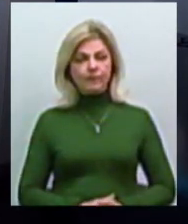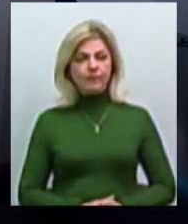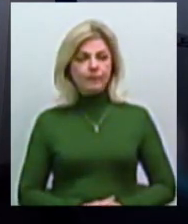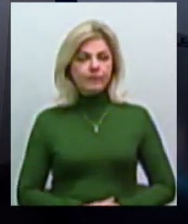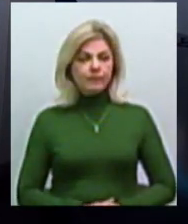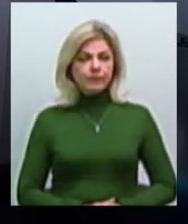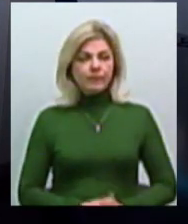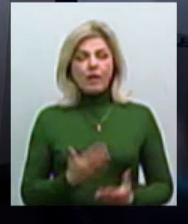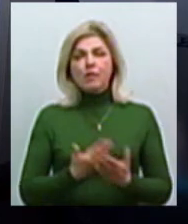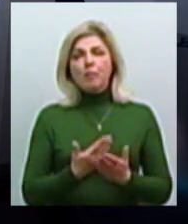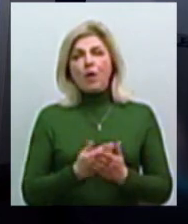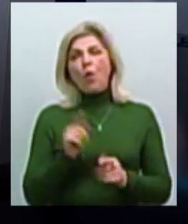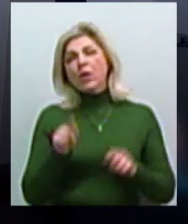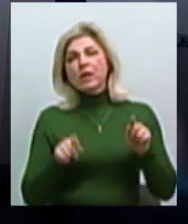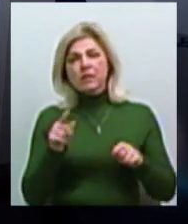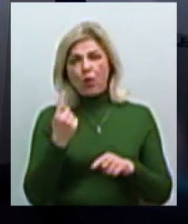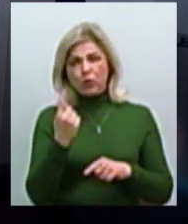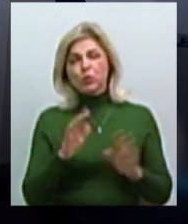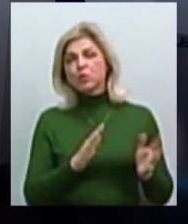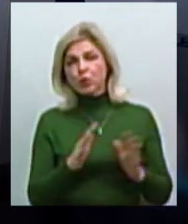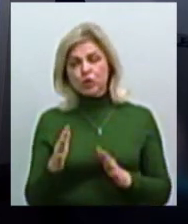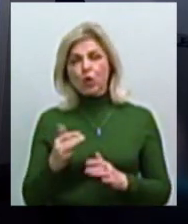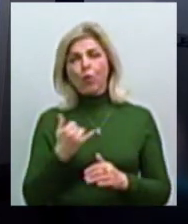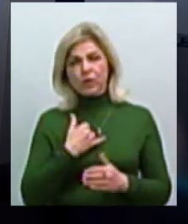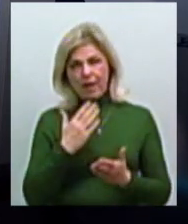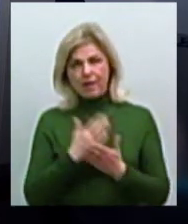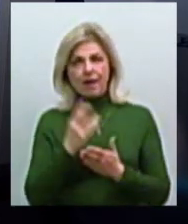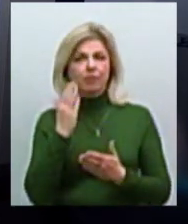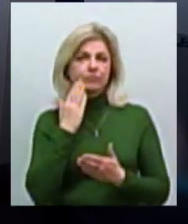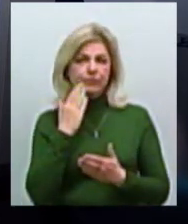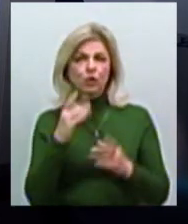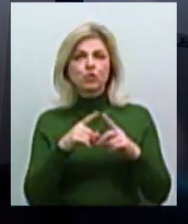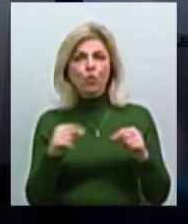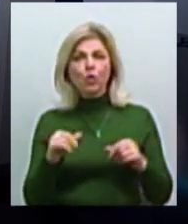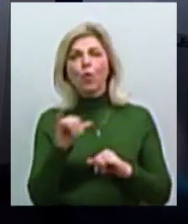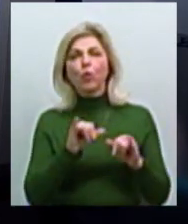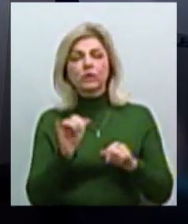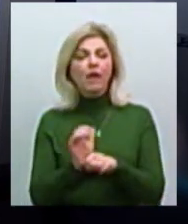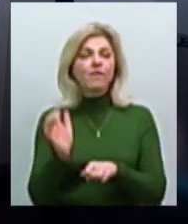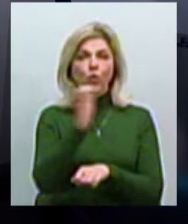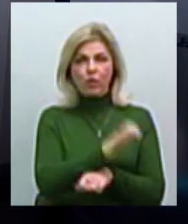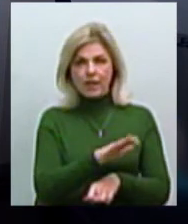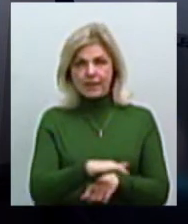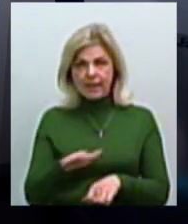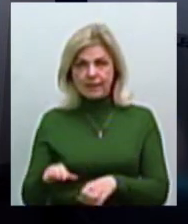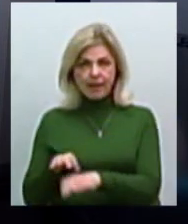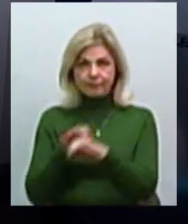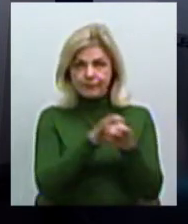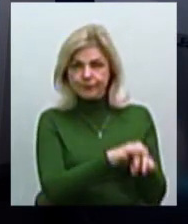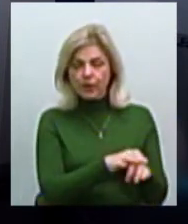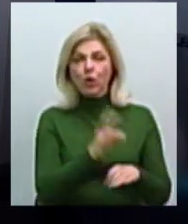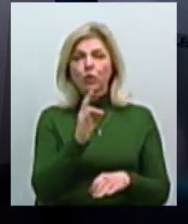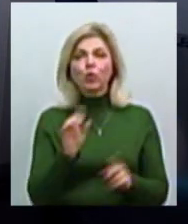так, одиничних случаїв у нас передбачено, яка школа в яку евакуюється, яка больниця в яку евакуюється. Однак, для того,